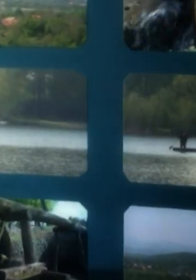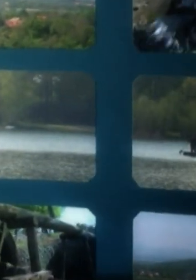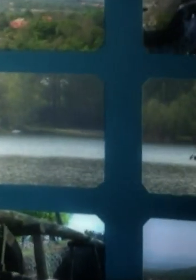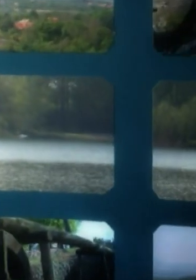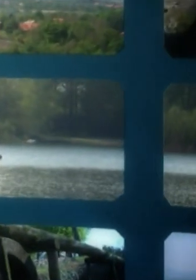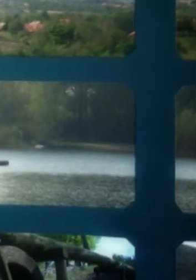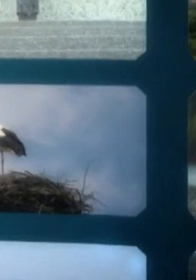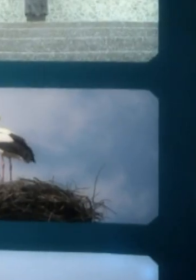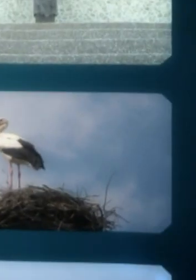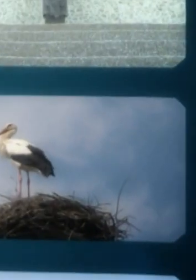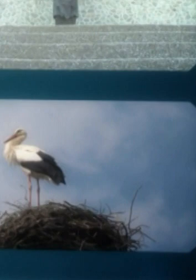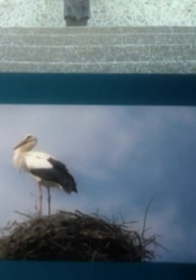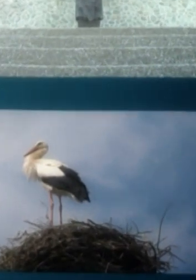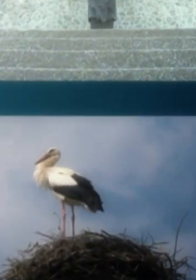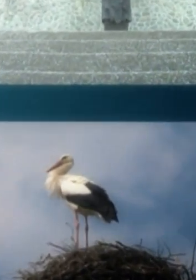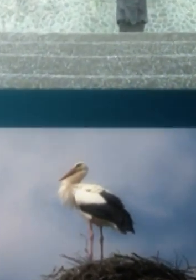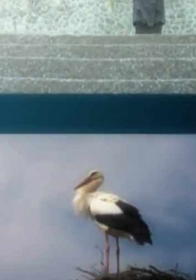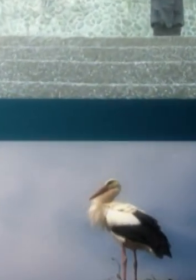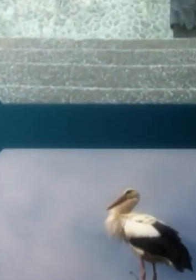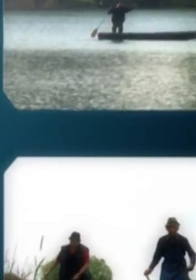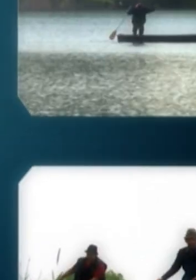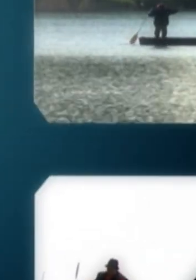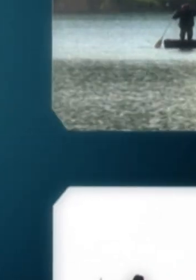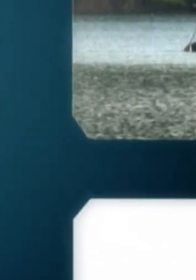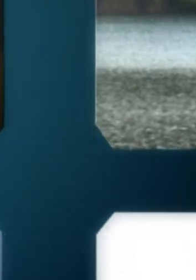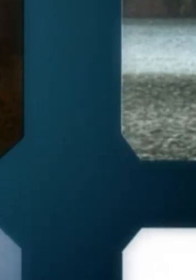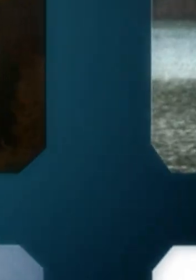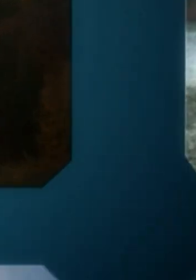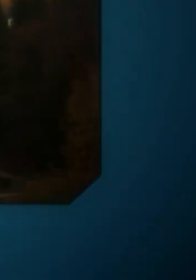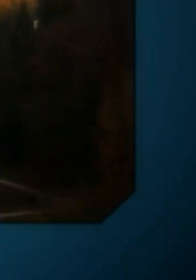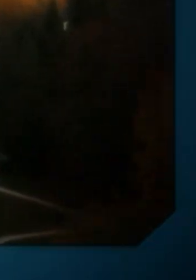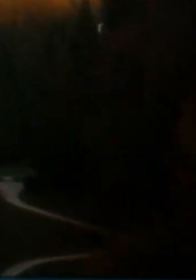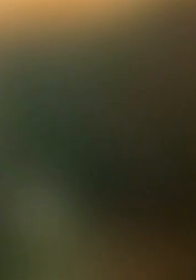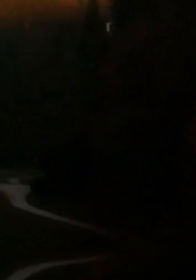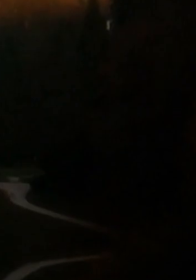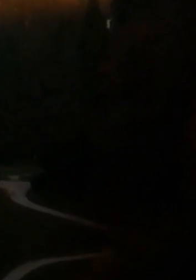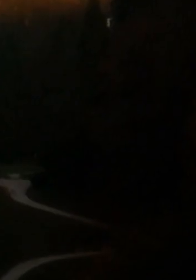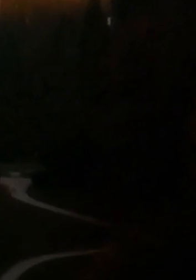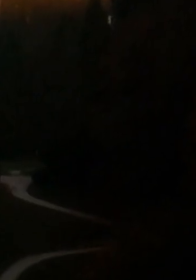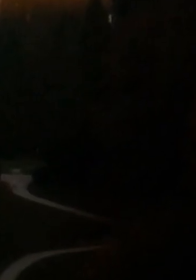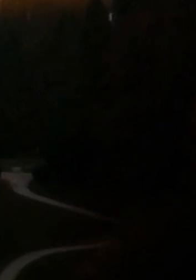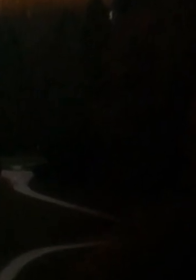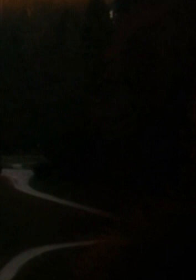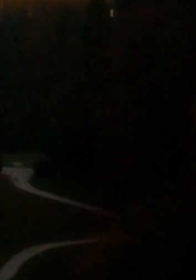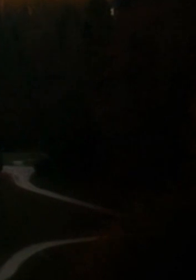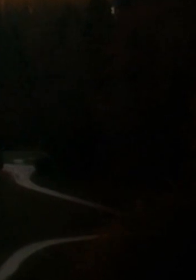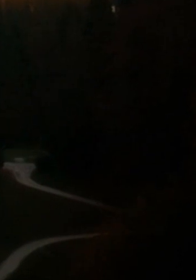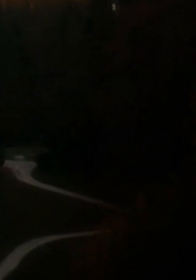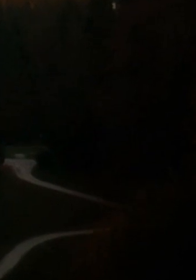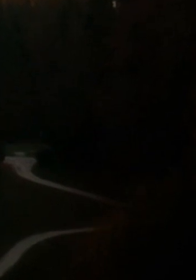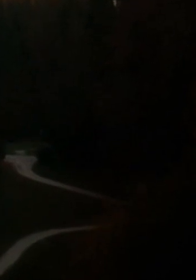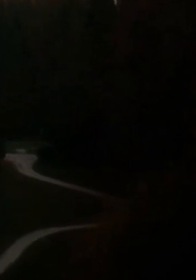su Podravci. Na levi strani su Zagorci, v